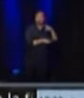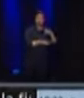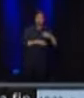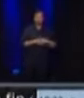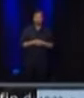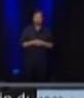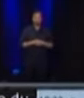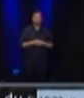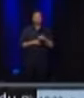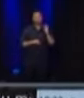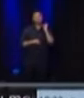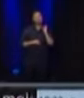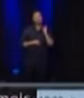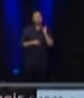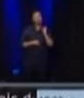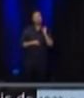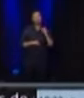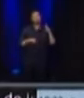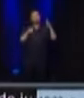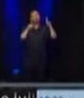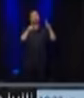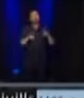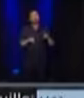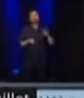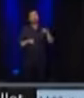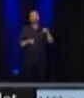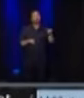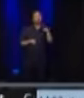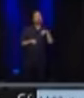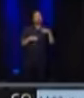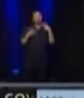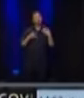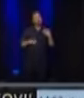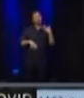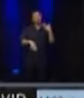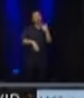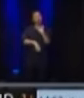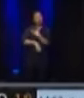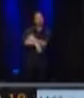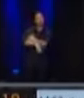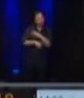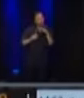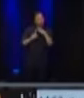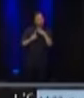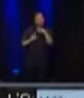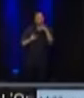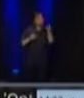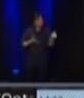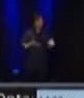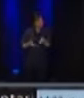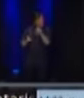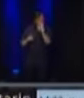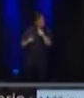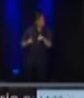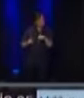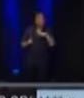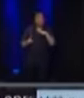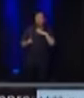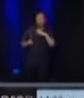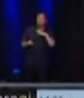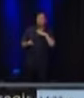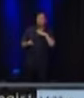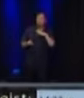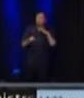personne a besoin d'une deuxième dose pour un voyage, par exemple, on va lui donner. Sauf que là, sur Clic Santé, ça ne fonctionne pas. Le rendez-vous disparaît comme